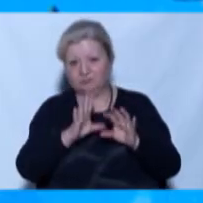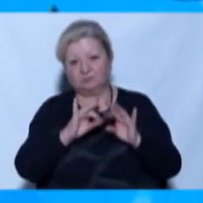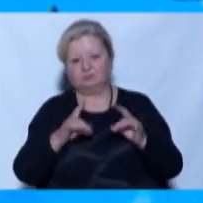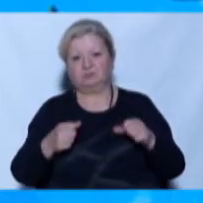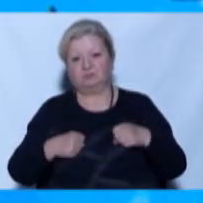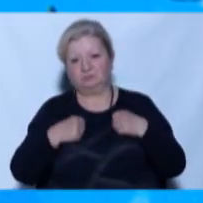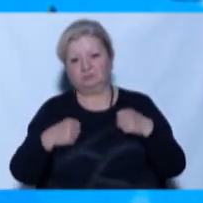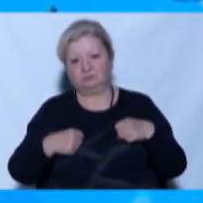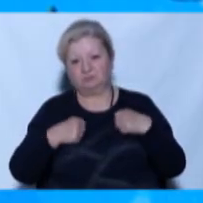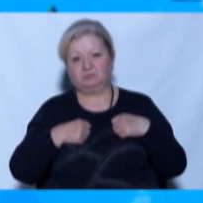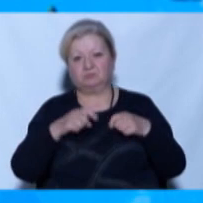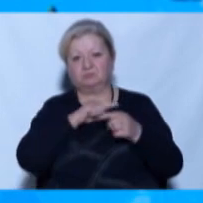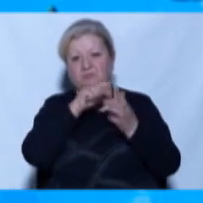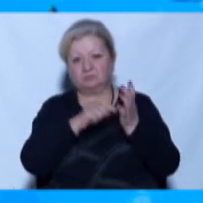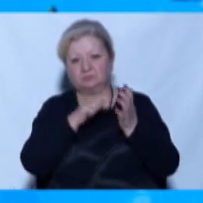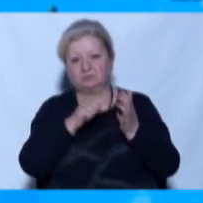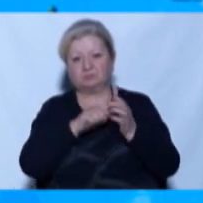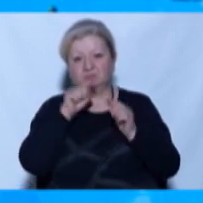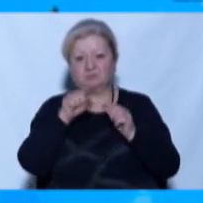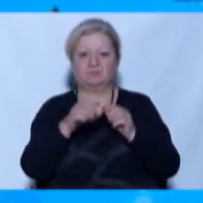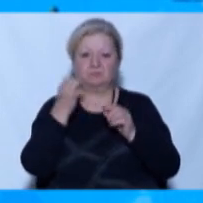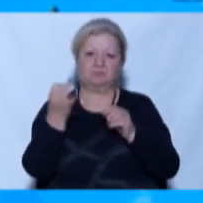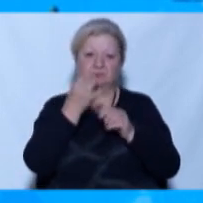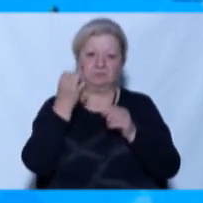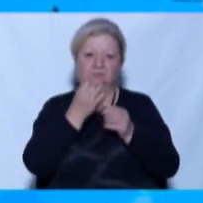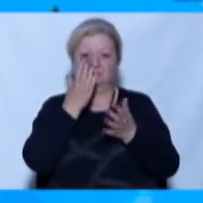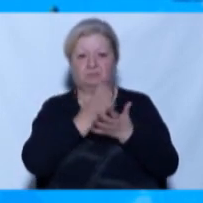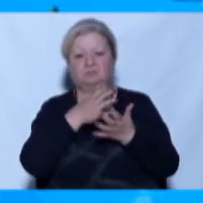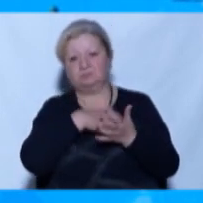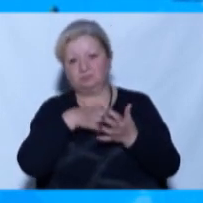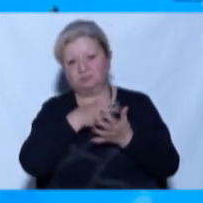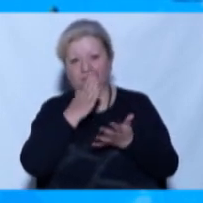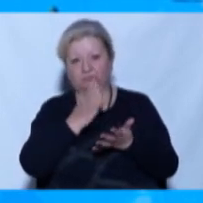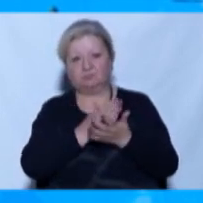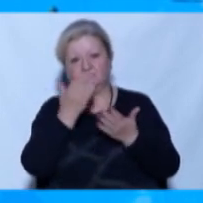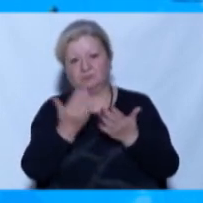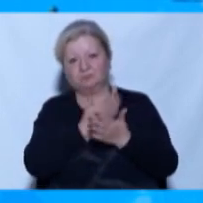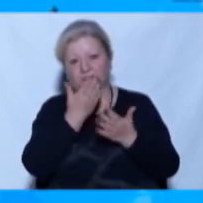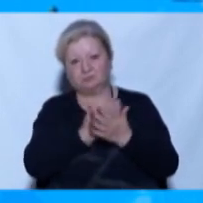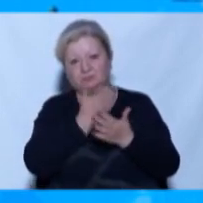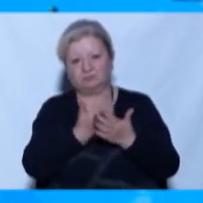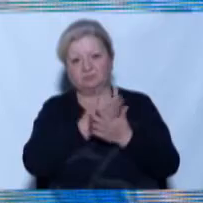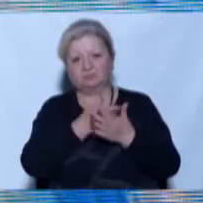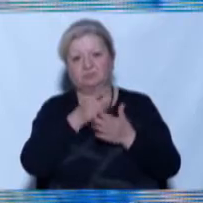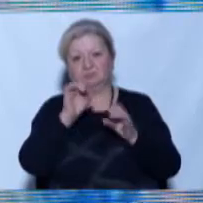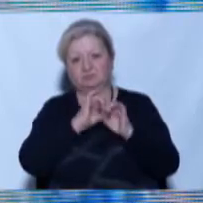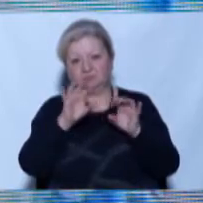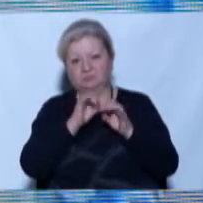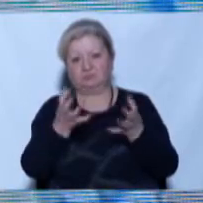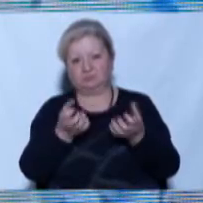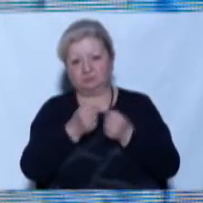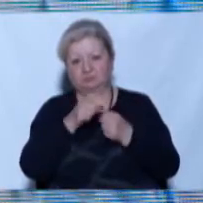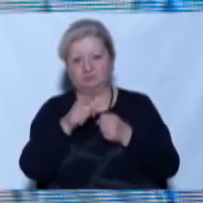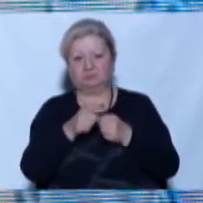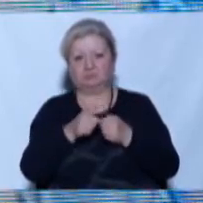შევეცდები, განვიხილო ის საკითხები, რაც თქვენთვის ასეთი მნიშვნელოვანია და ახალ სიახლეებს მოიტანს თქვენთვის.